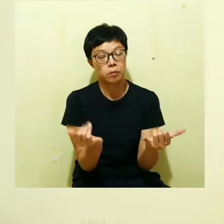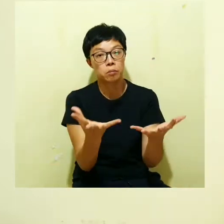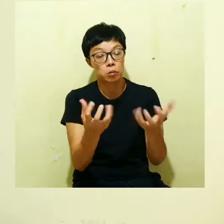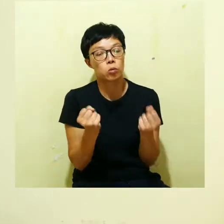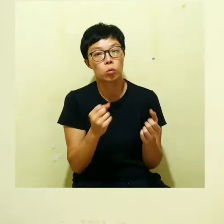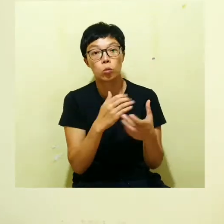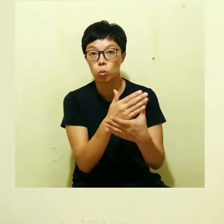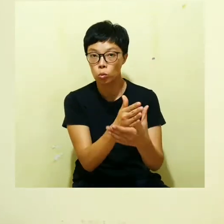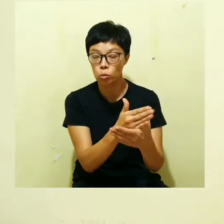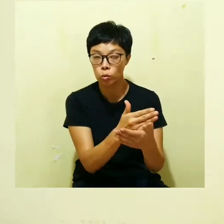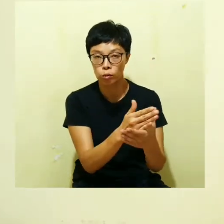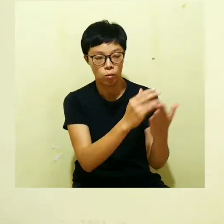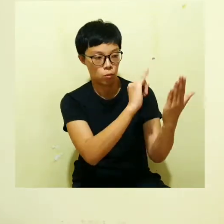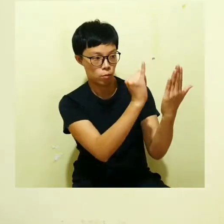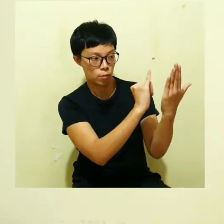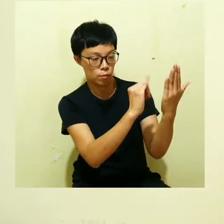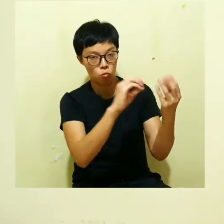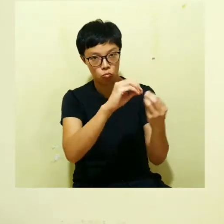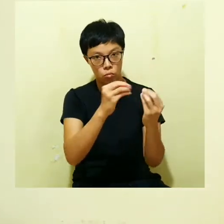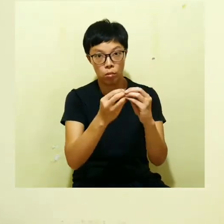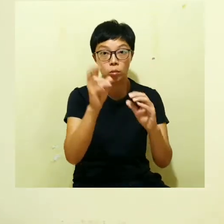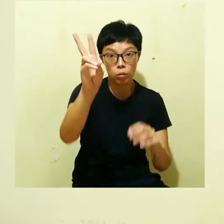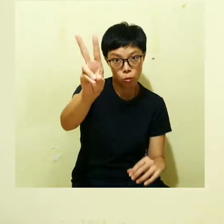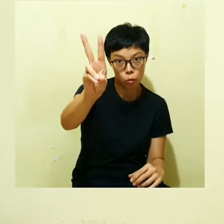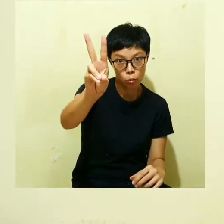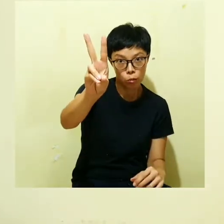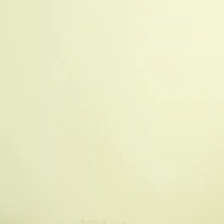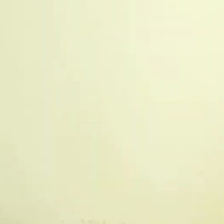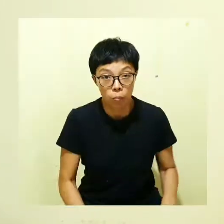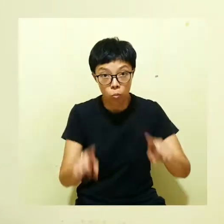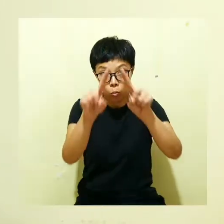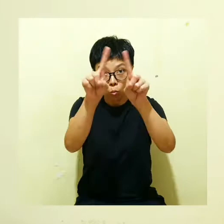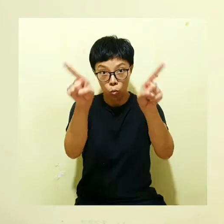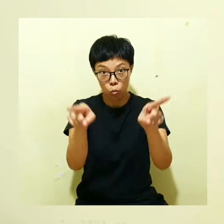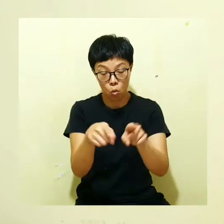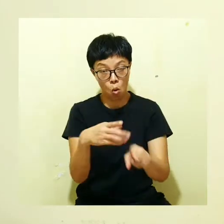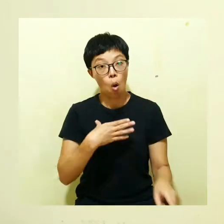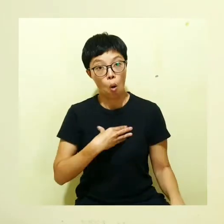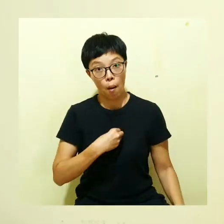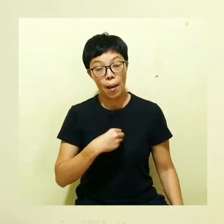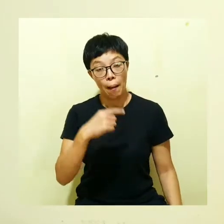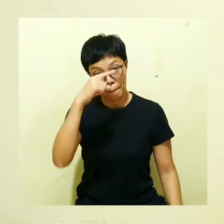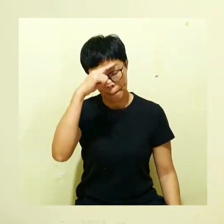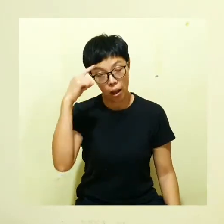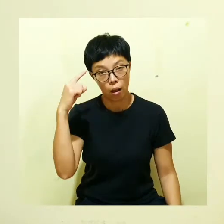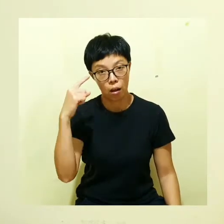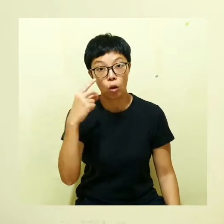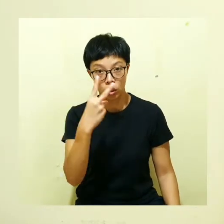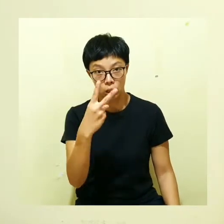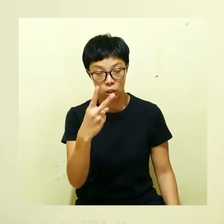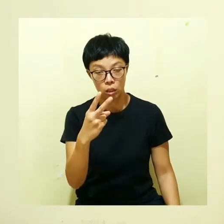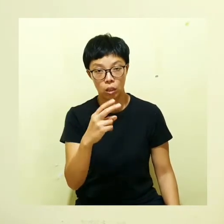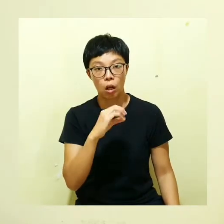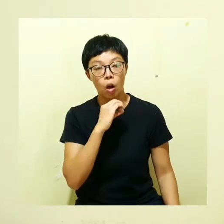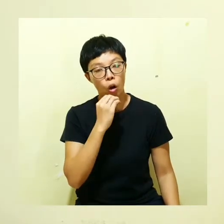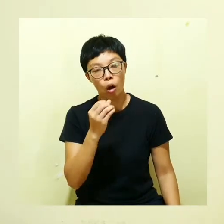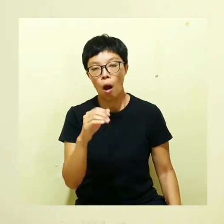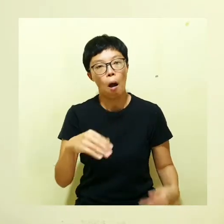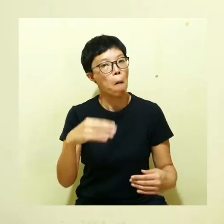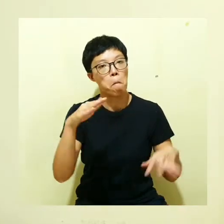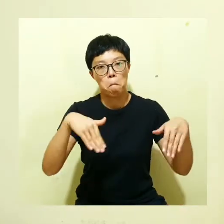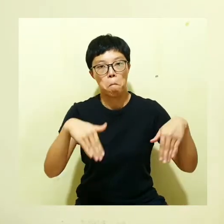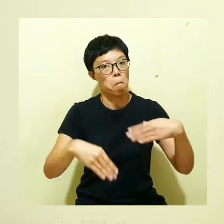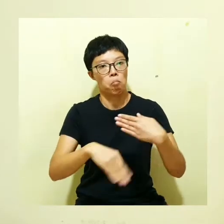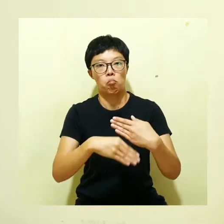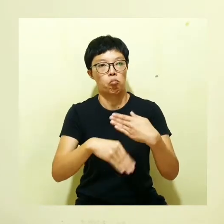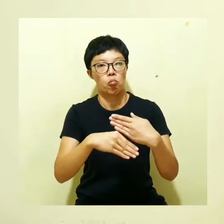大家好，今天要介绍第二幅画。那你可以在这个荧幕上看到它原本的线条。